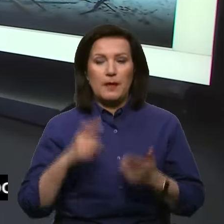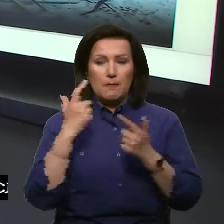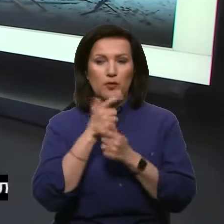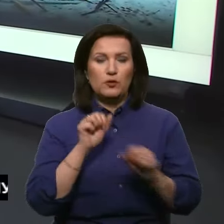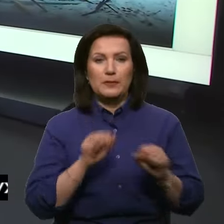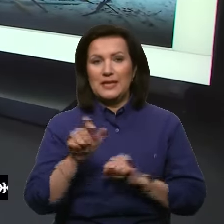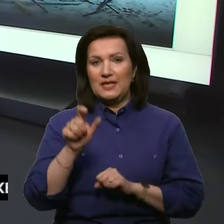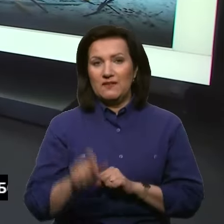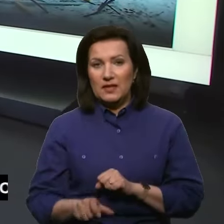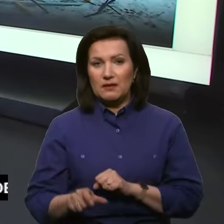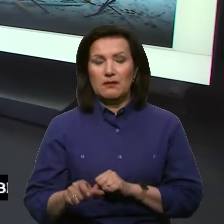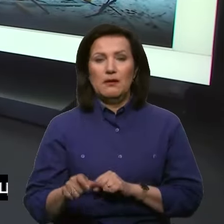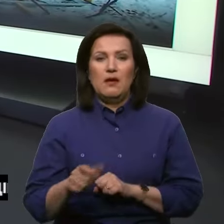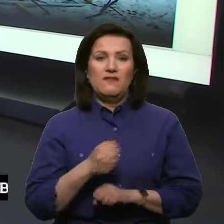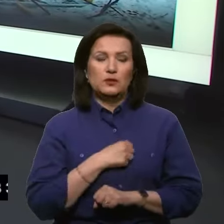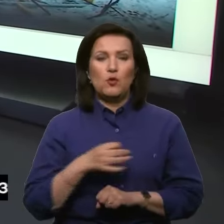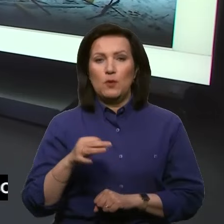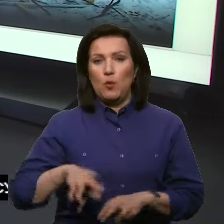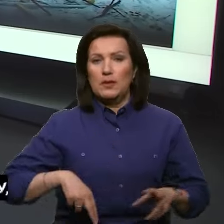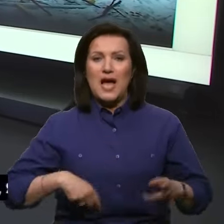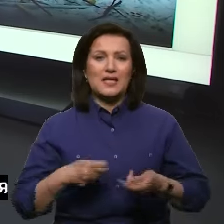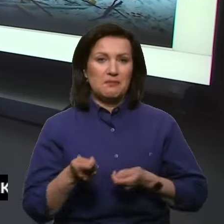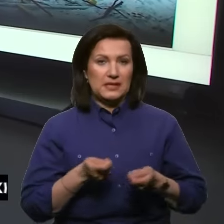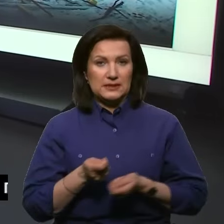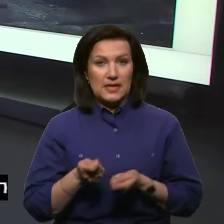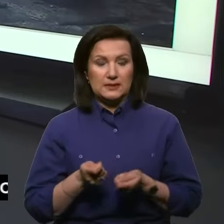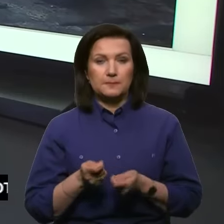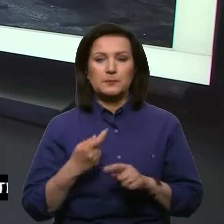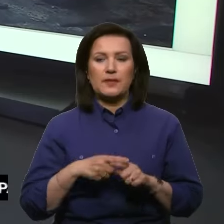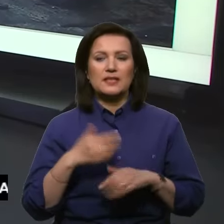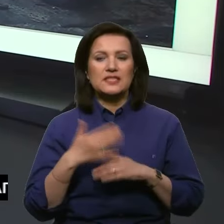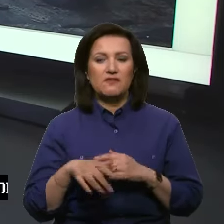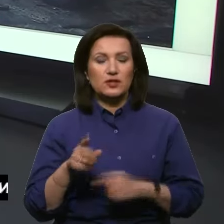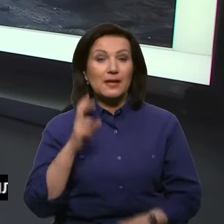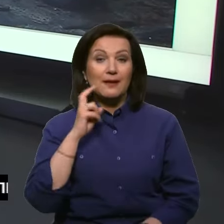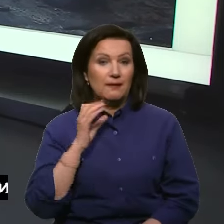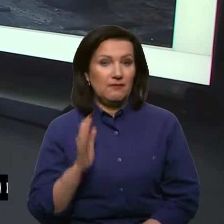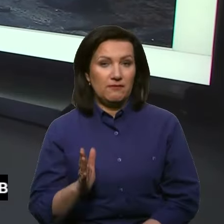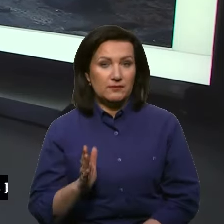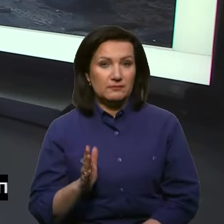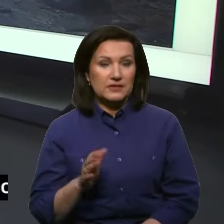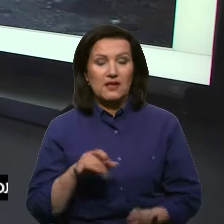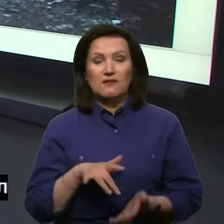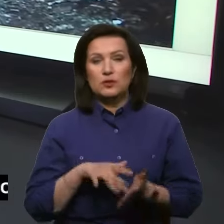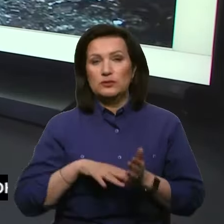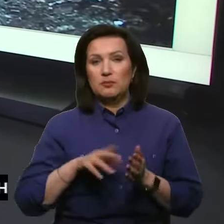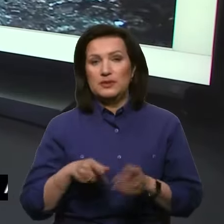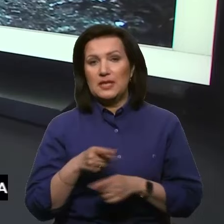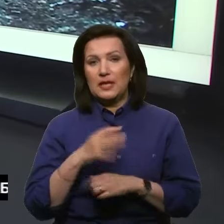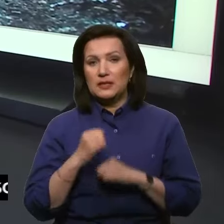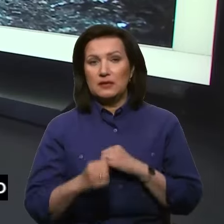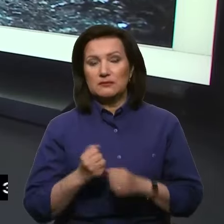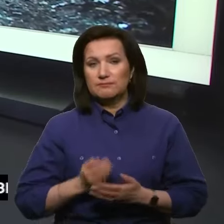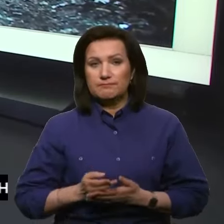повідомив керівник військової обладміністрації Олег Синігубов. А це вже Київ. У столиці після ракетної